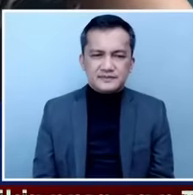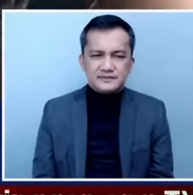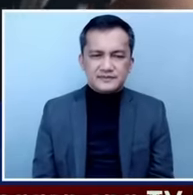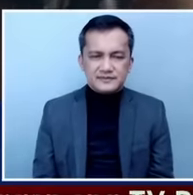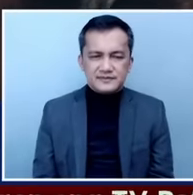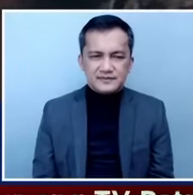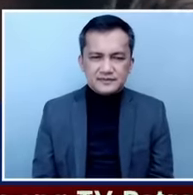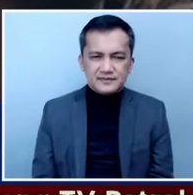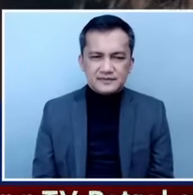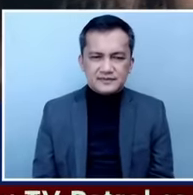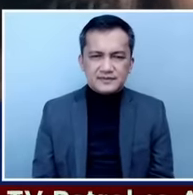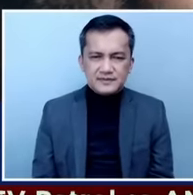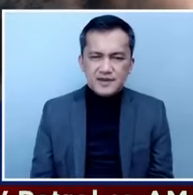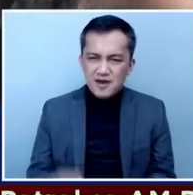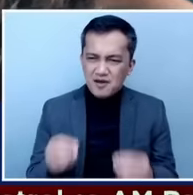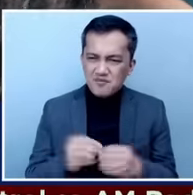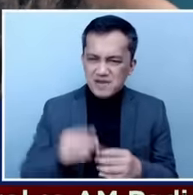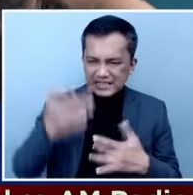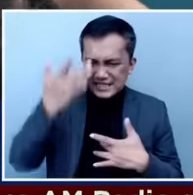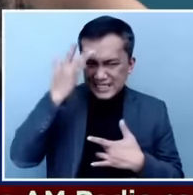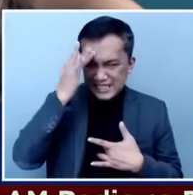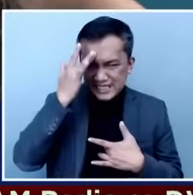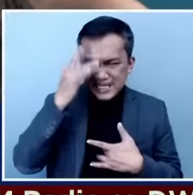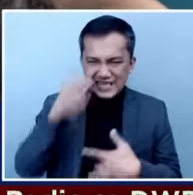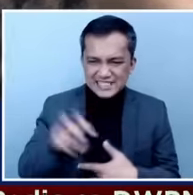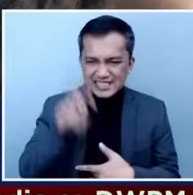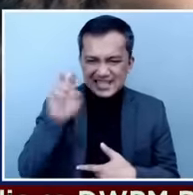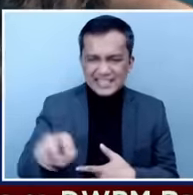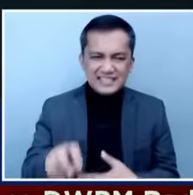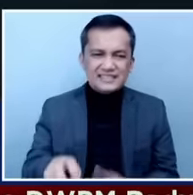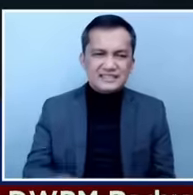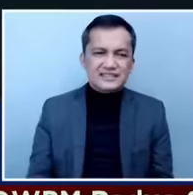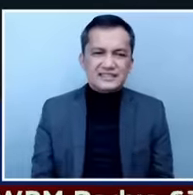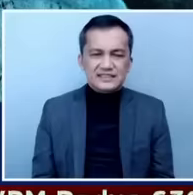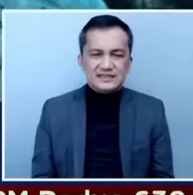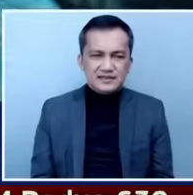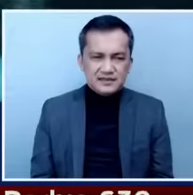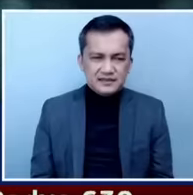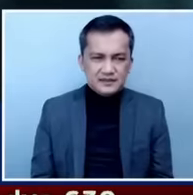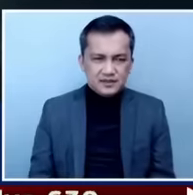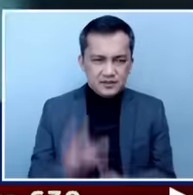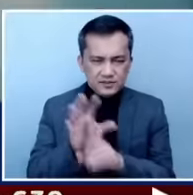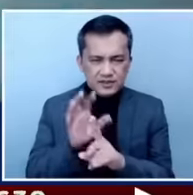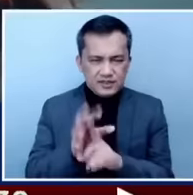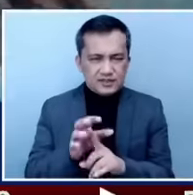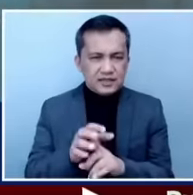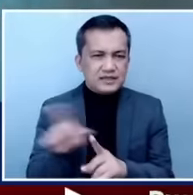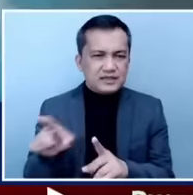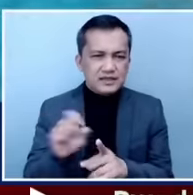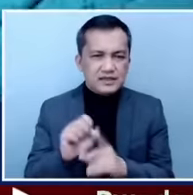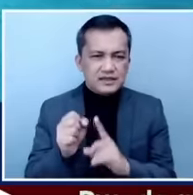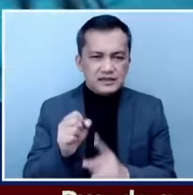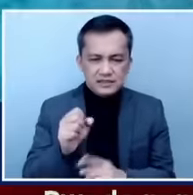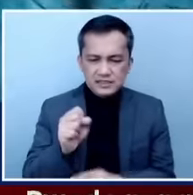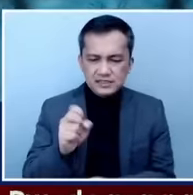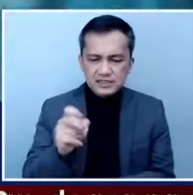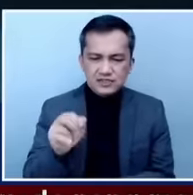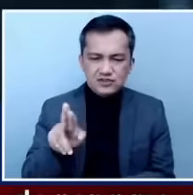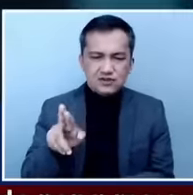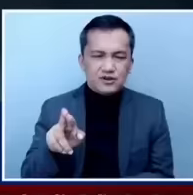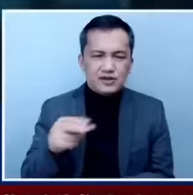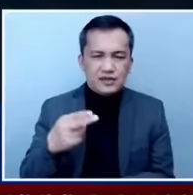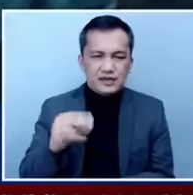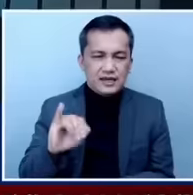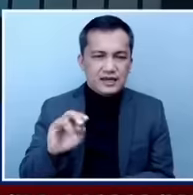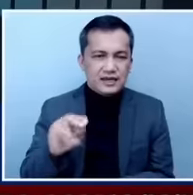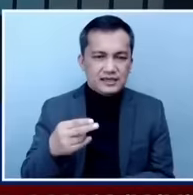ka! Ahas! You're a snake! Trending naman kagabi ang mga eksena sa Senior High. Gaya ni Andrea